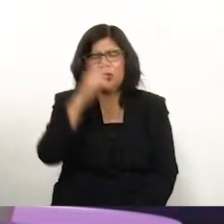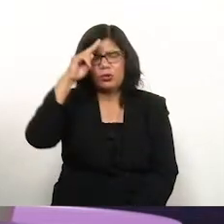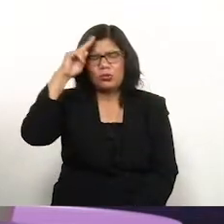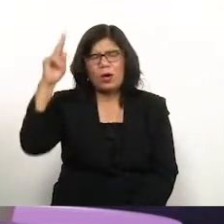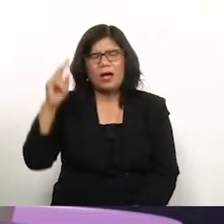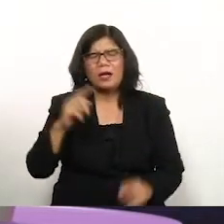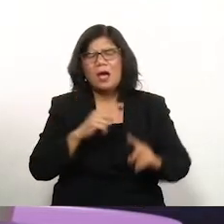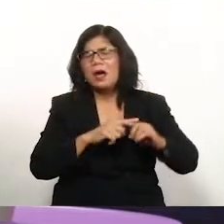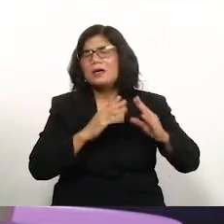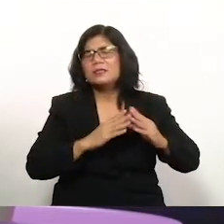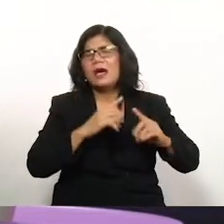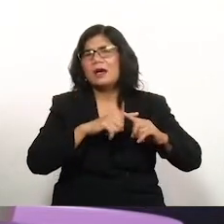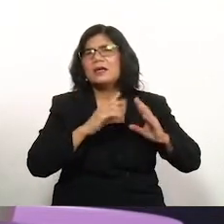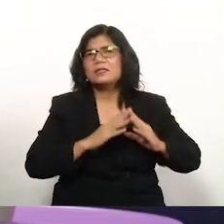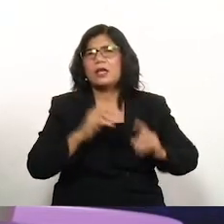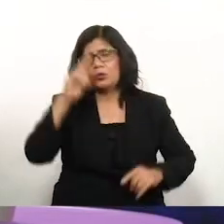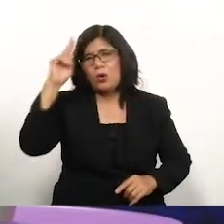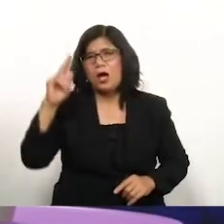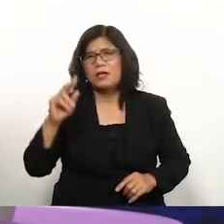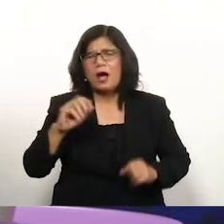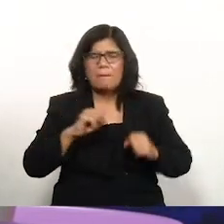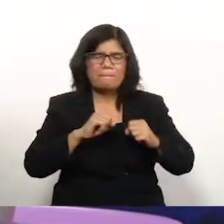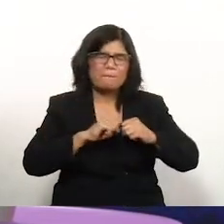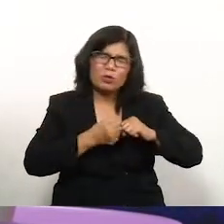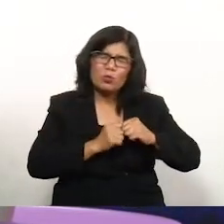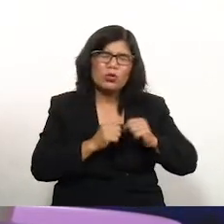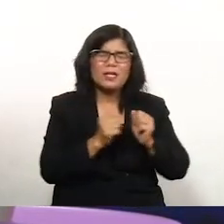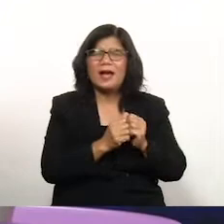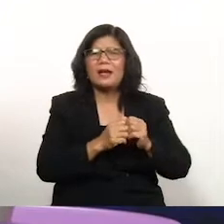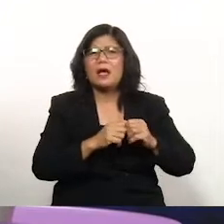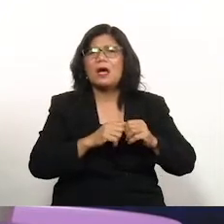tuhan buat setiap pelayanan-pelayanan yang sedang bergumul dengan kesulitan